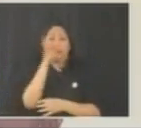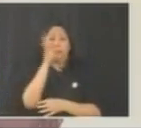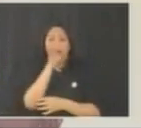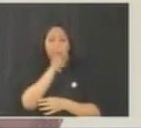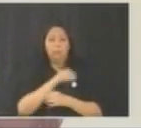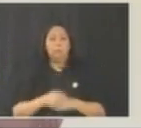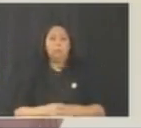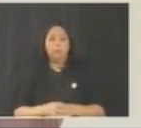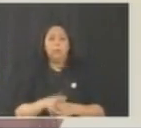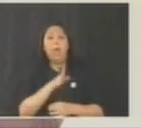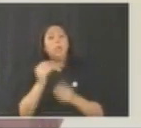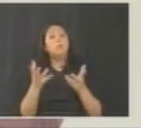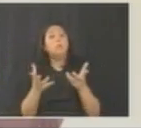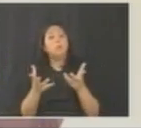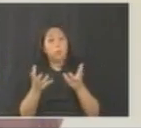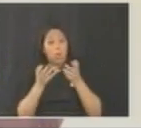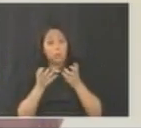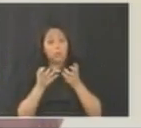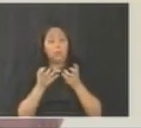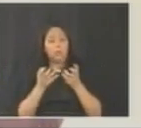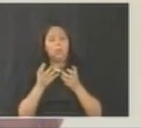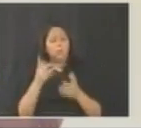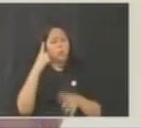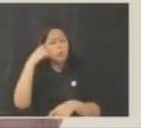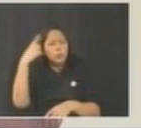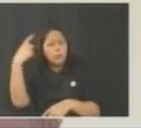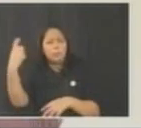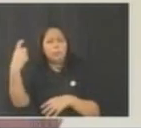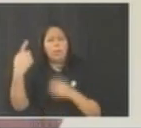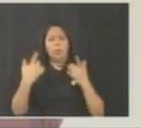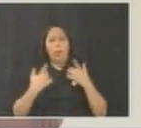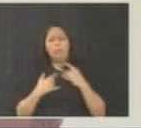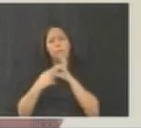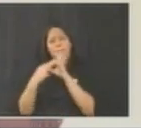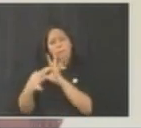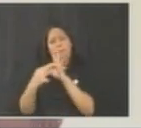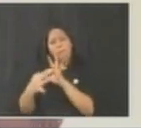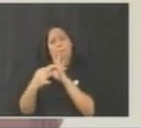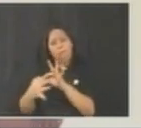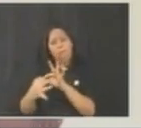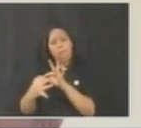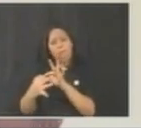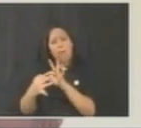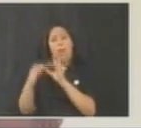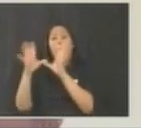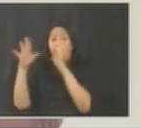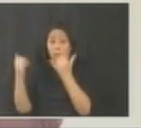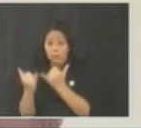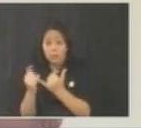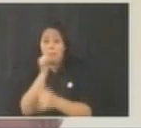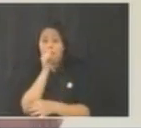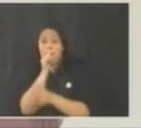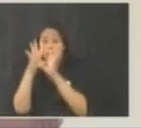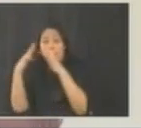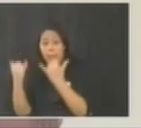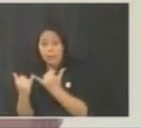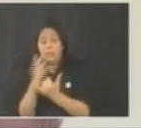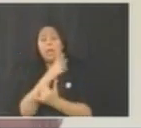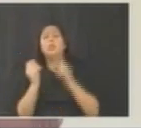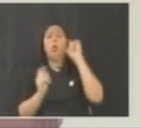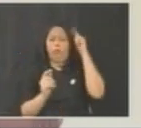maging magkatuwang ang pamahalaan at pribadong sektor tungo sa